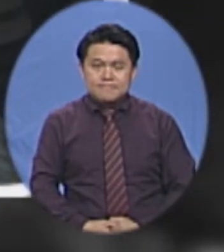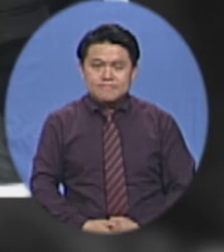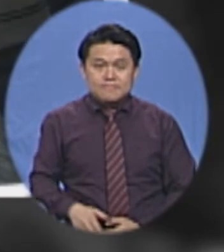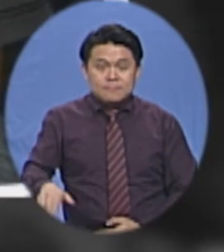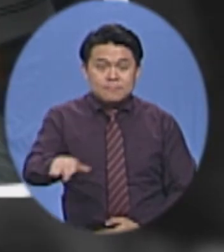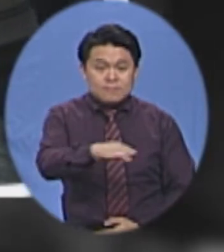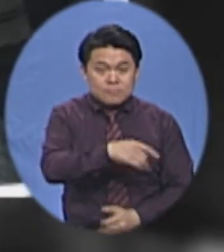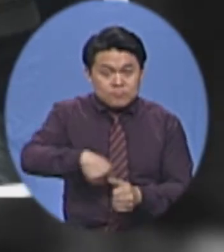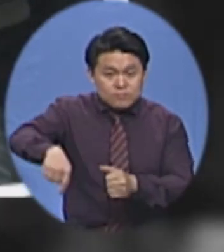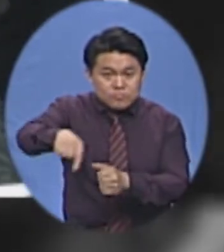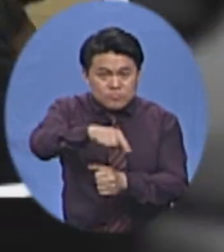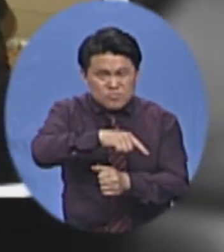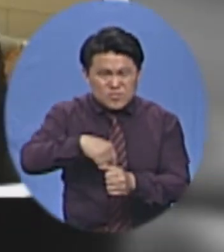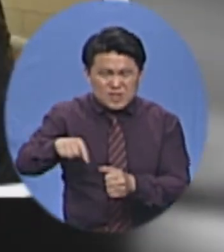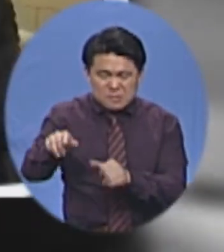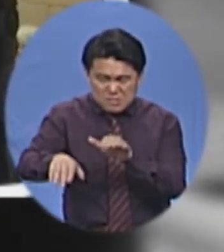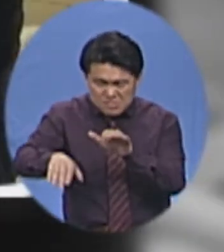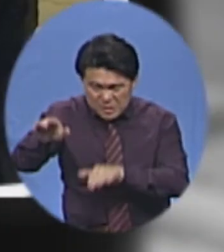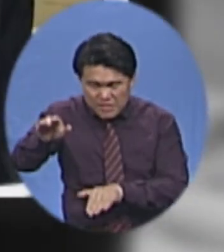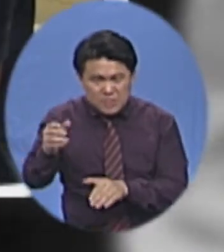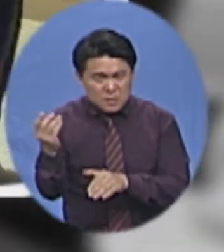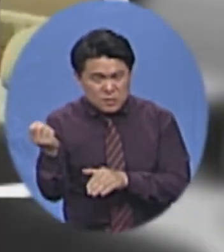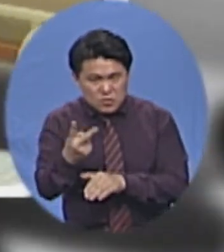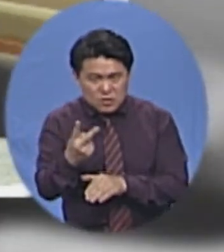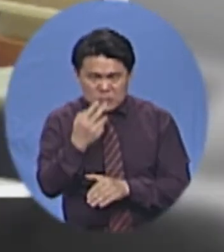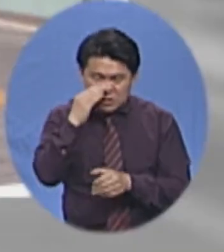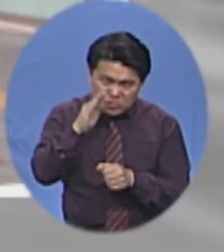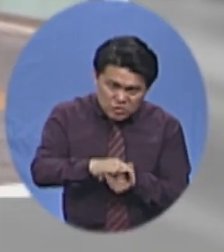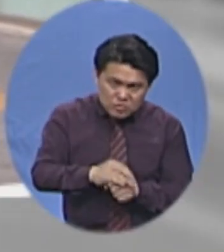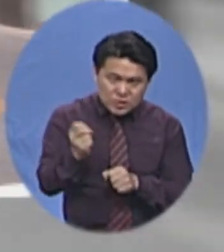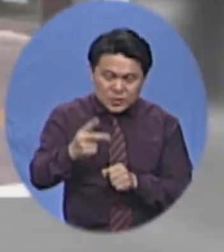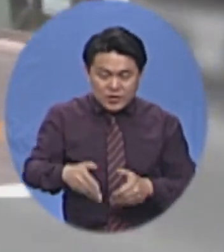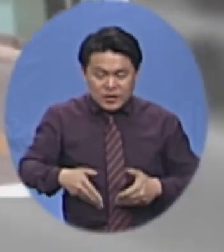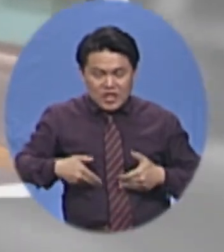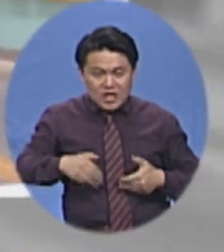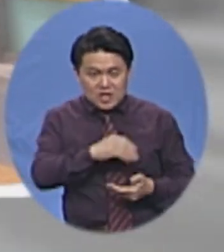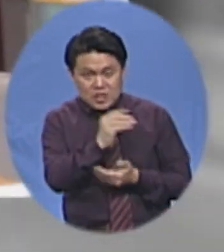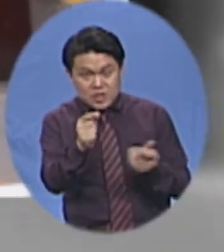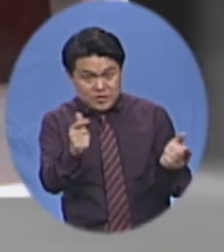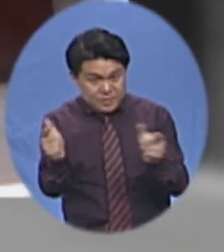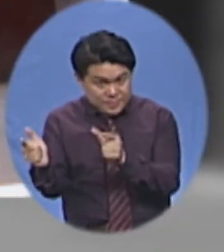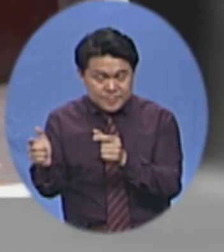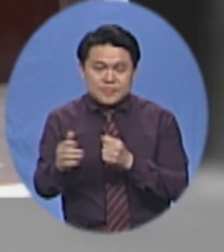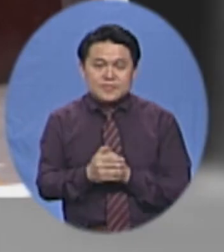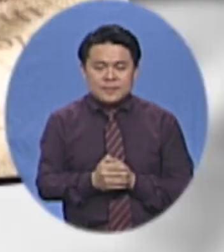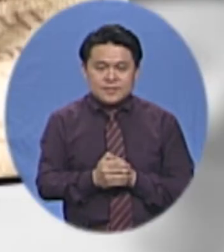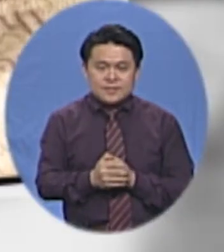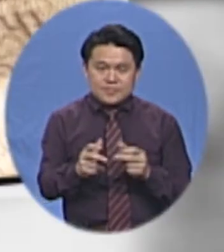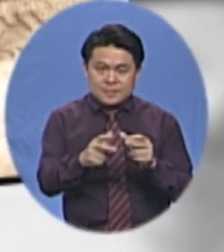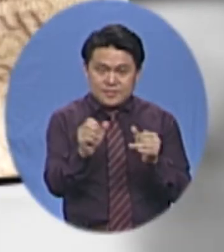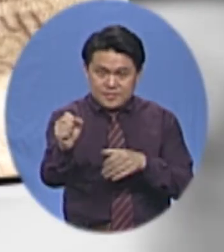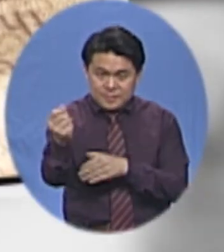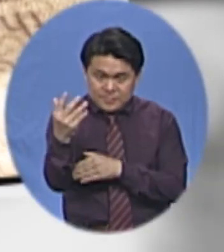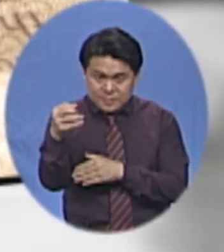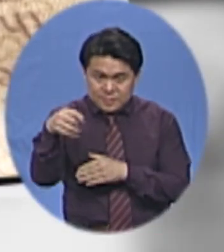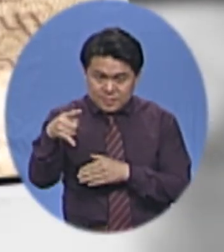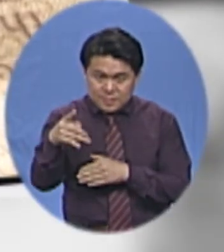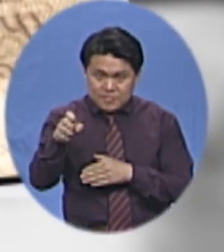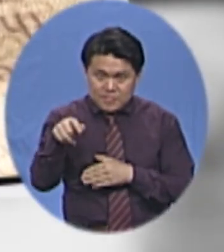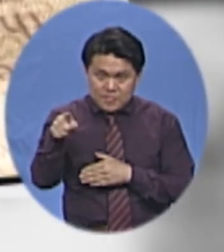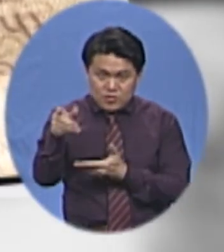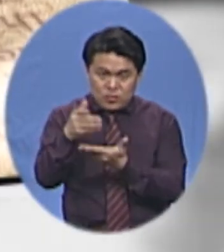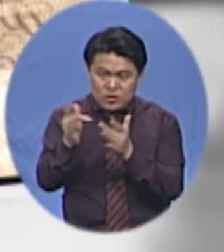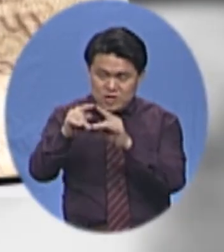우리 주변에서 일어나는 불공정한 사례부터 억울한 사연, 따뜻한 미담까지 장애인신문과